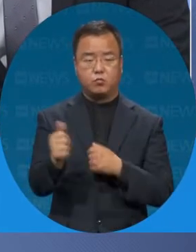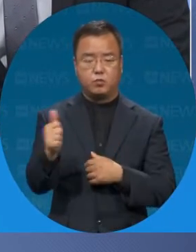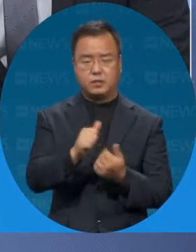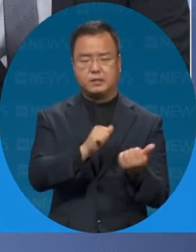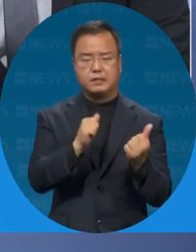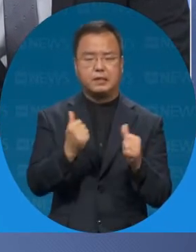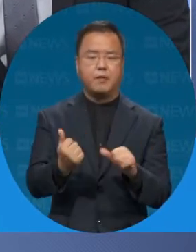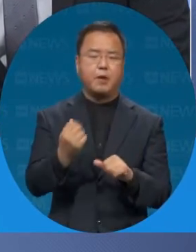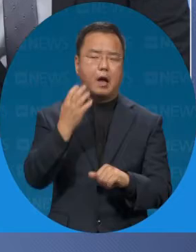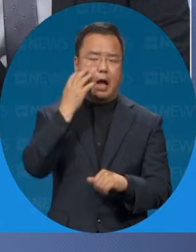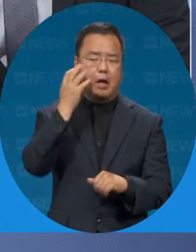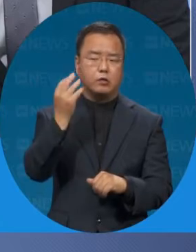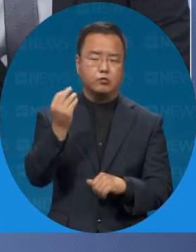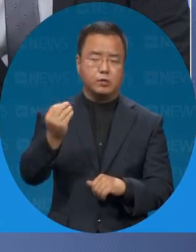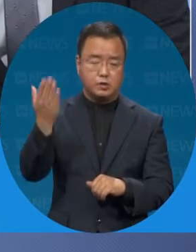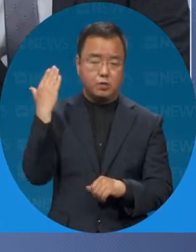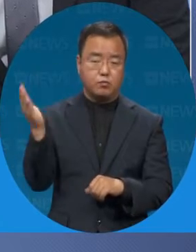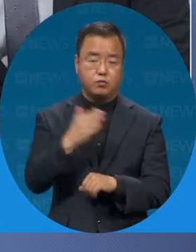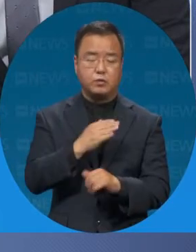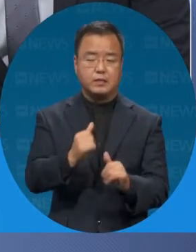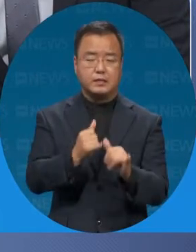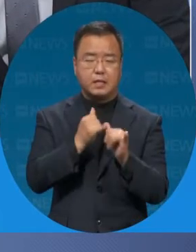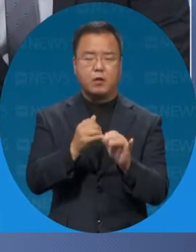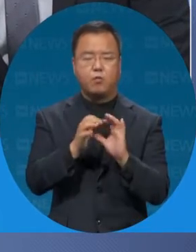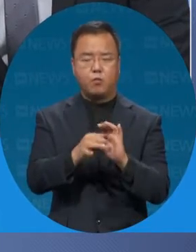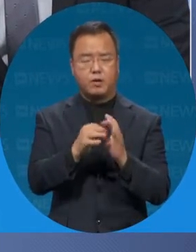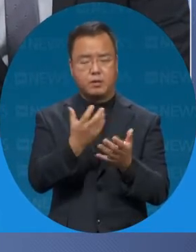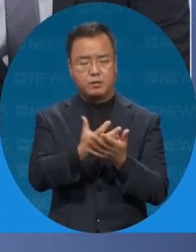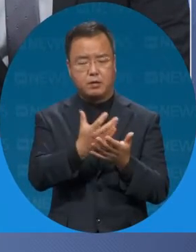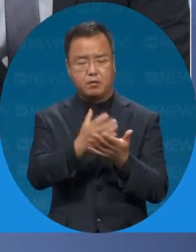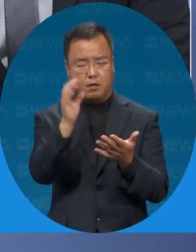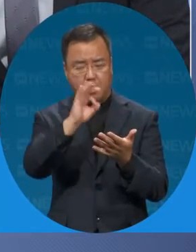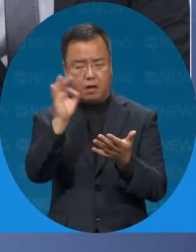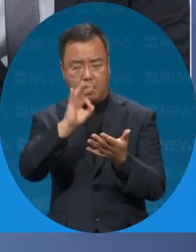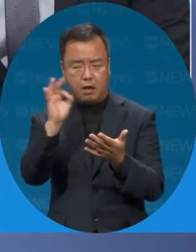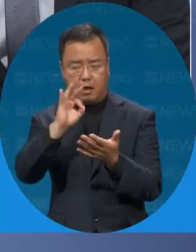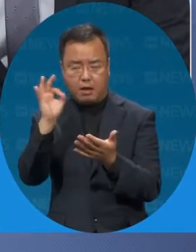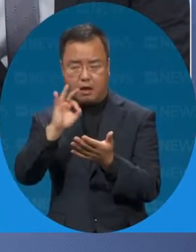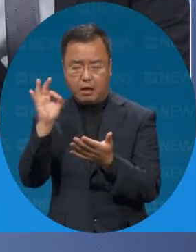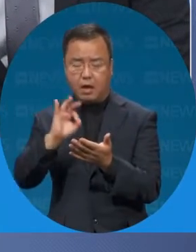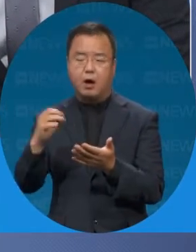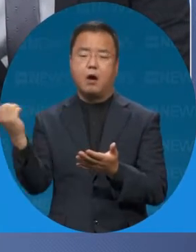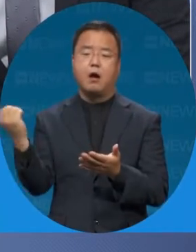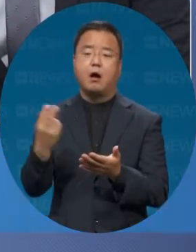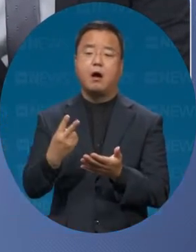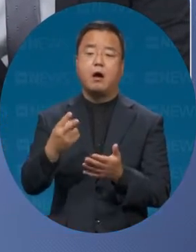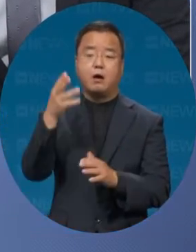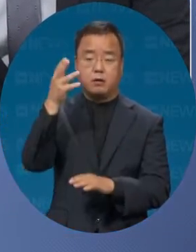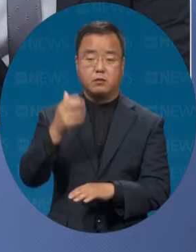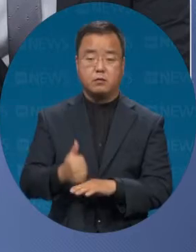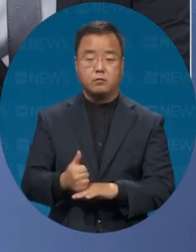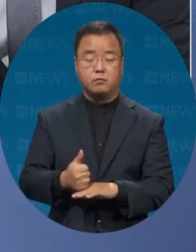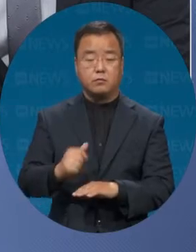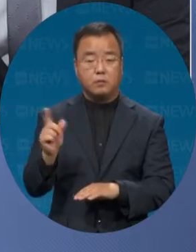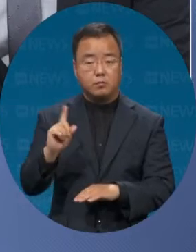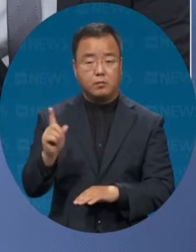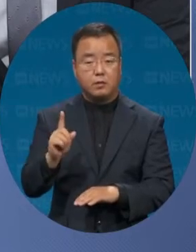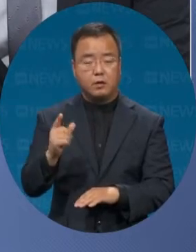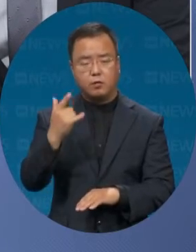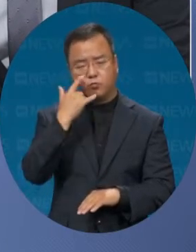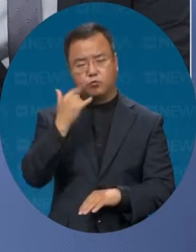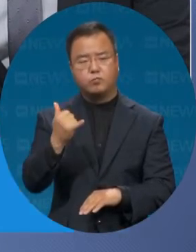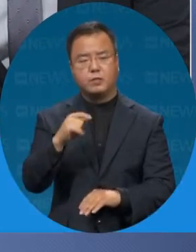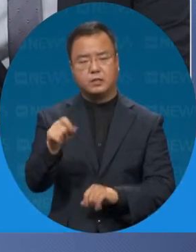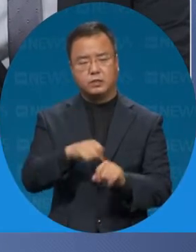수개월 전부터 자살과 이언 자료의 접속해 온 것으로 확인이 됐습니다 이런 결과가 나온 뒤 프랜시스의 부모는 이